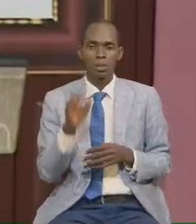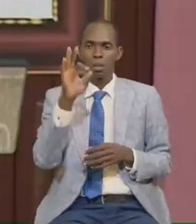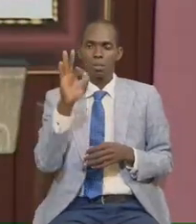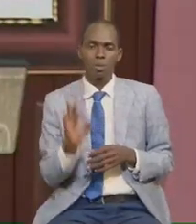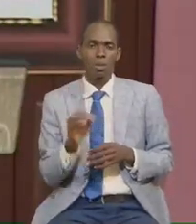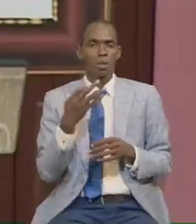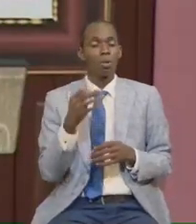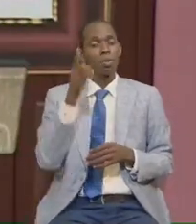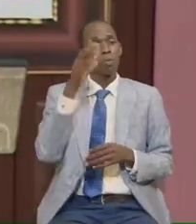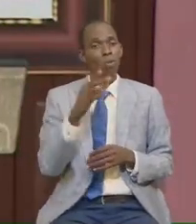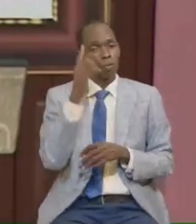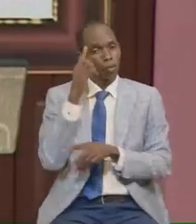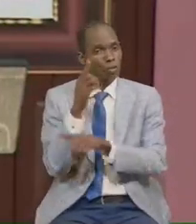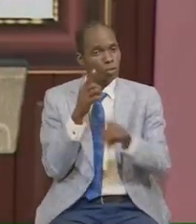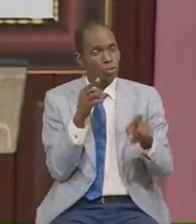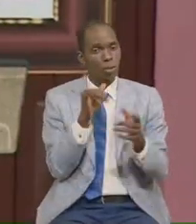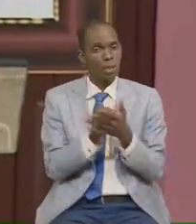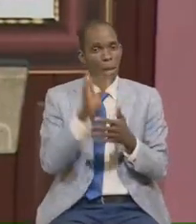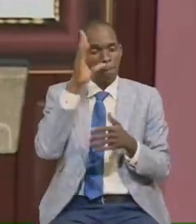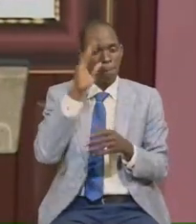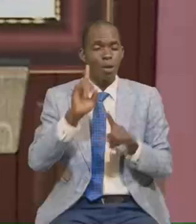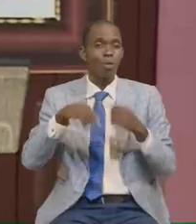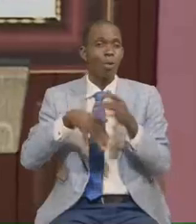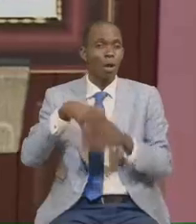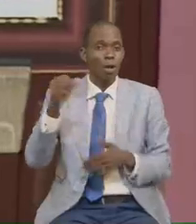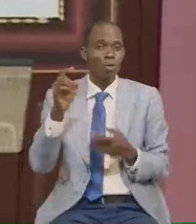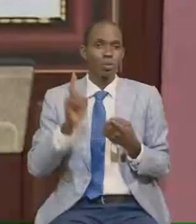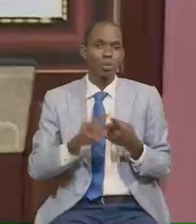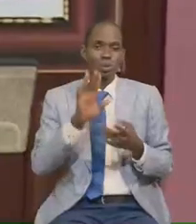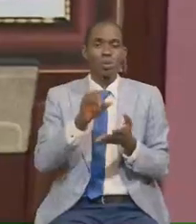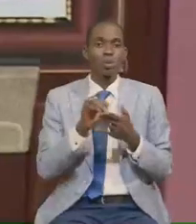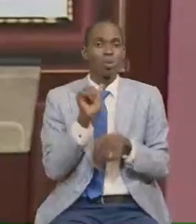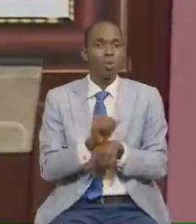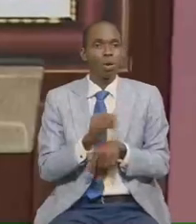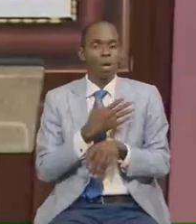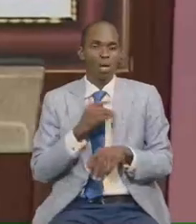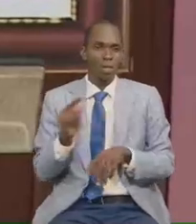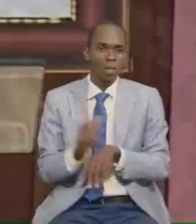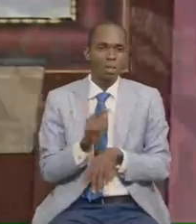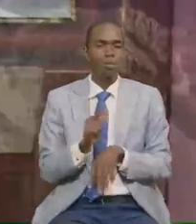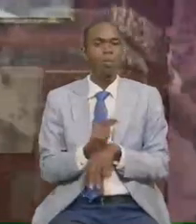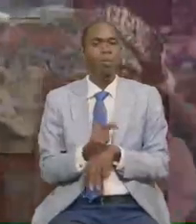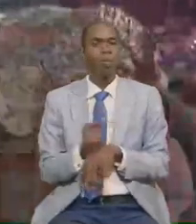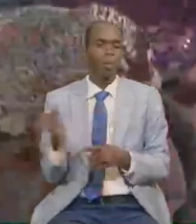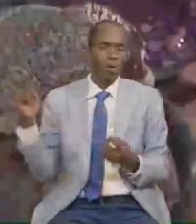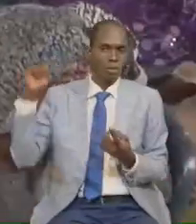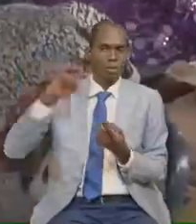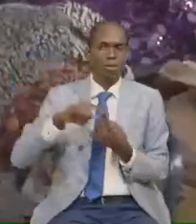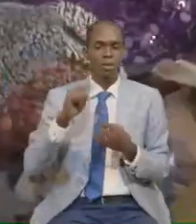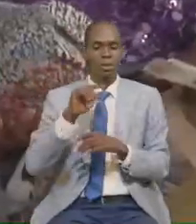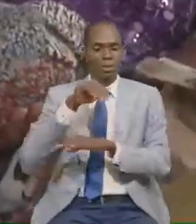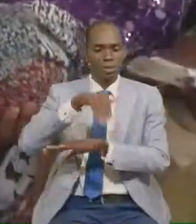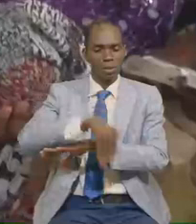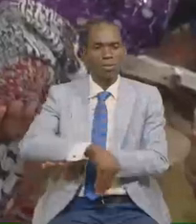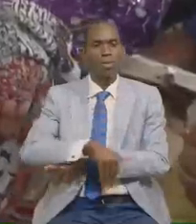homme va à son ouvrage et à son travail jusqu'au soir. Et quand